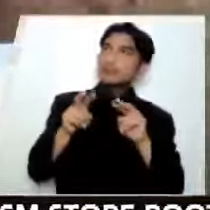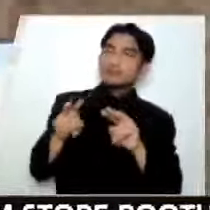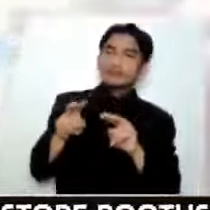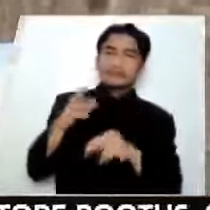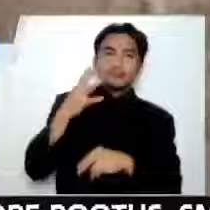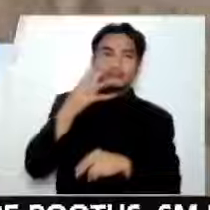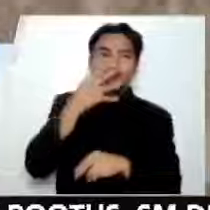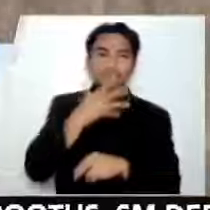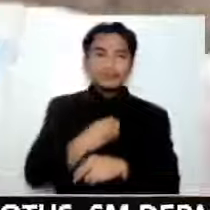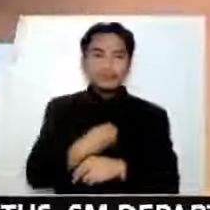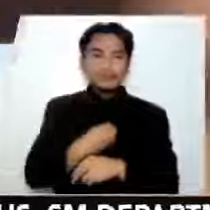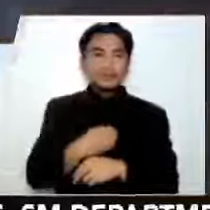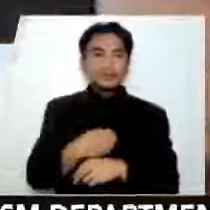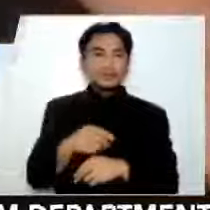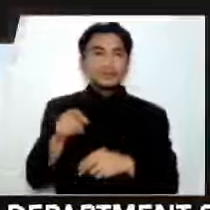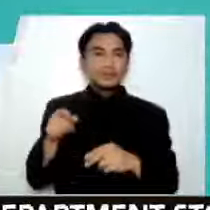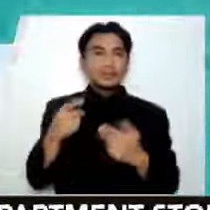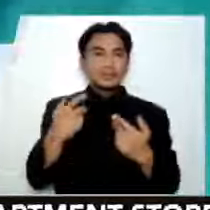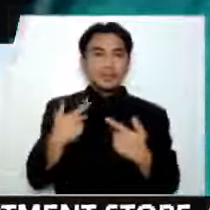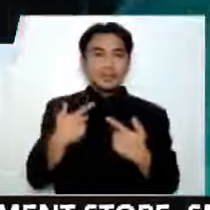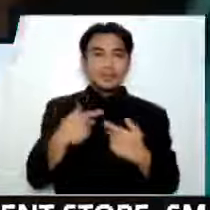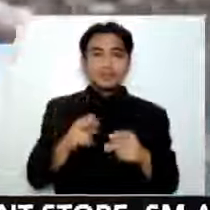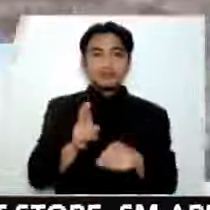thrill sakay ng 4x4 ride.